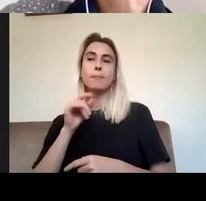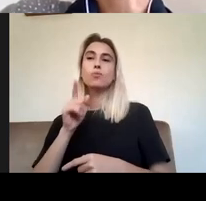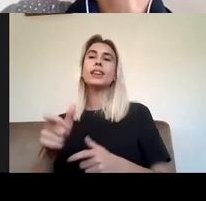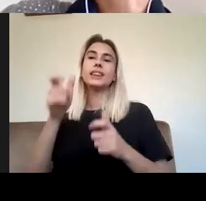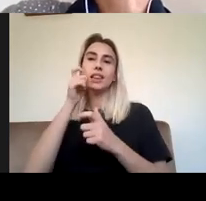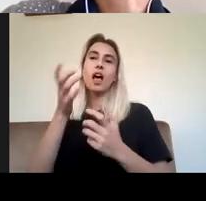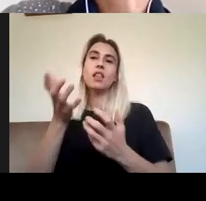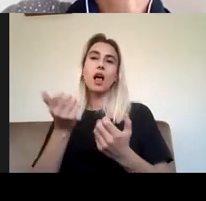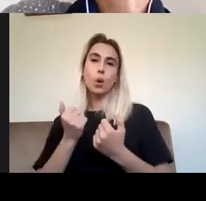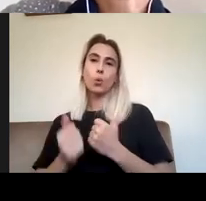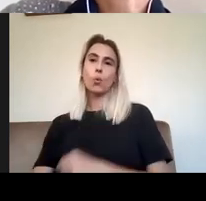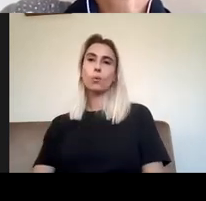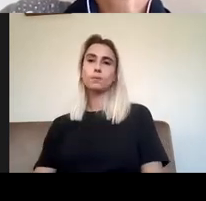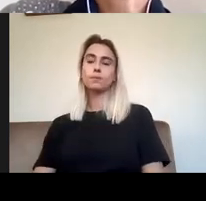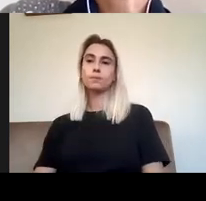alıyor.